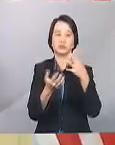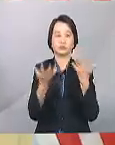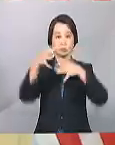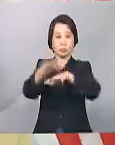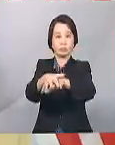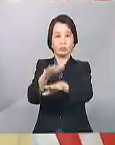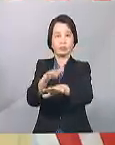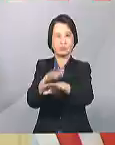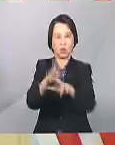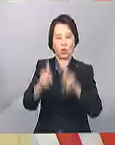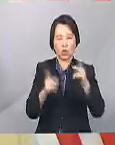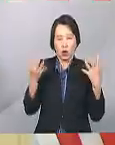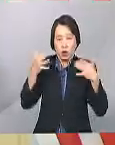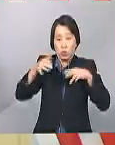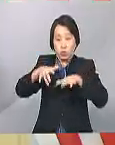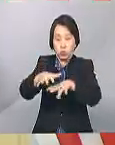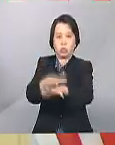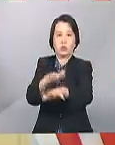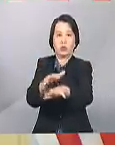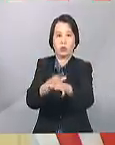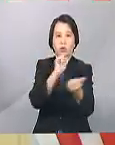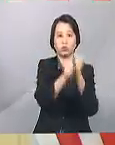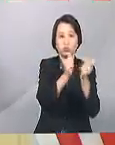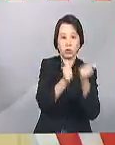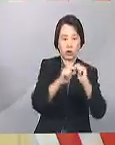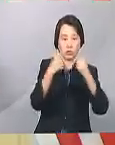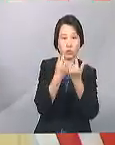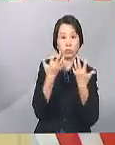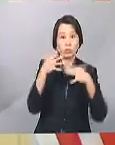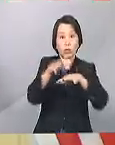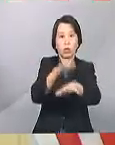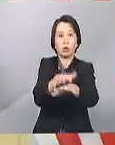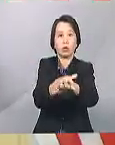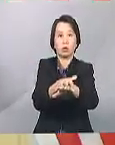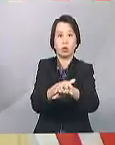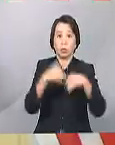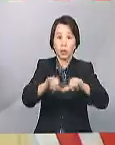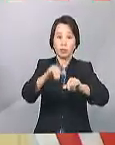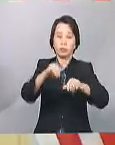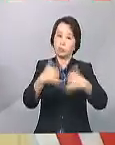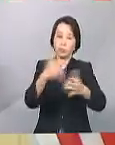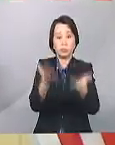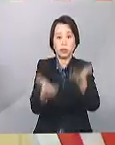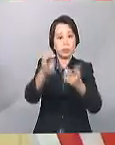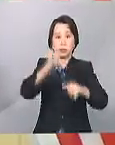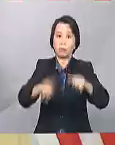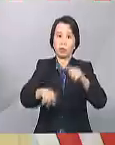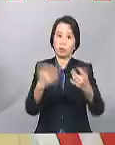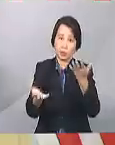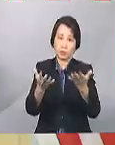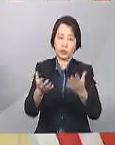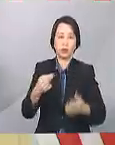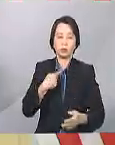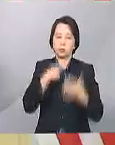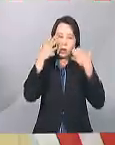perhimpunan beramai-ramai, perkumpulan, sukan berkumpulan misalnya, mungkin masih tidak dibenarkan. Walaupun kita tidak